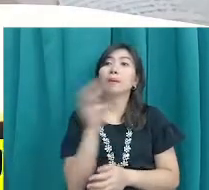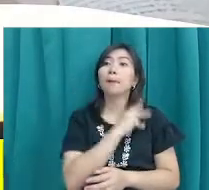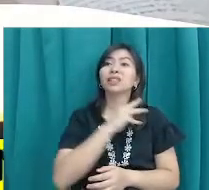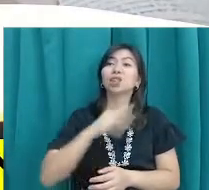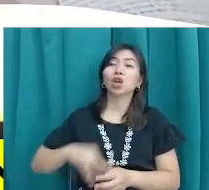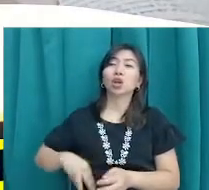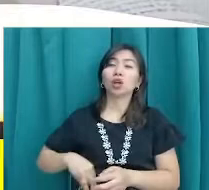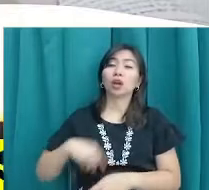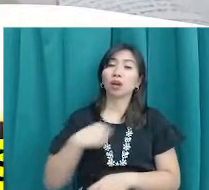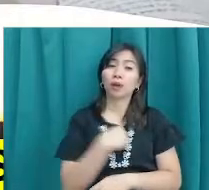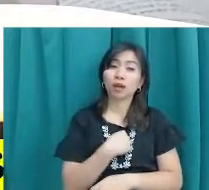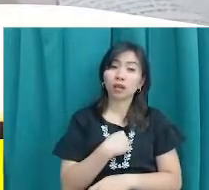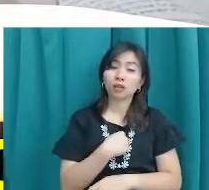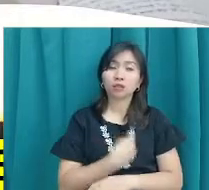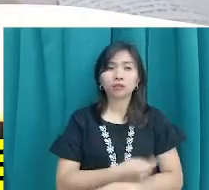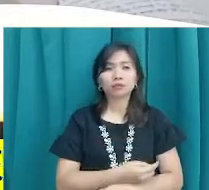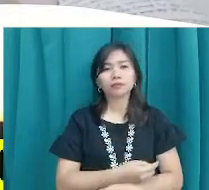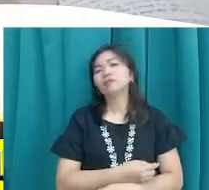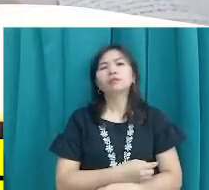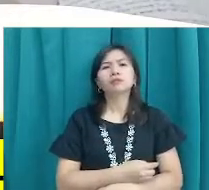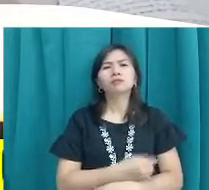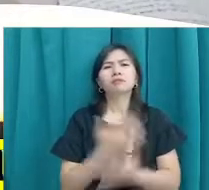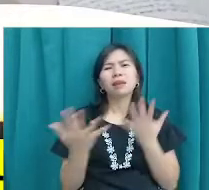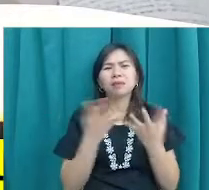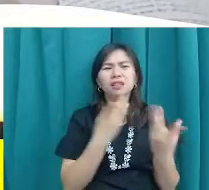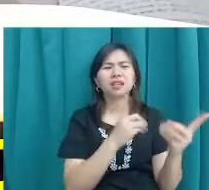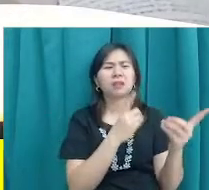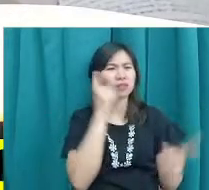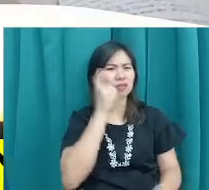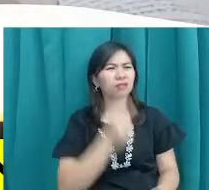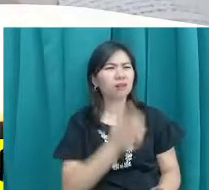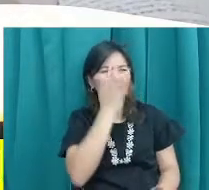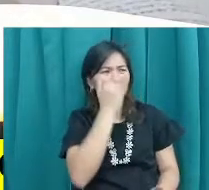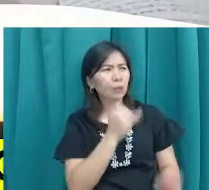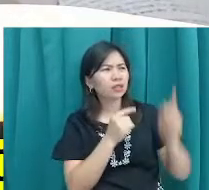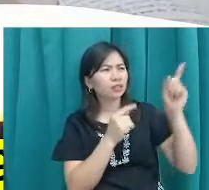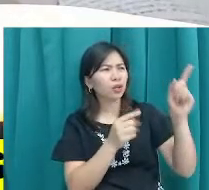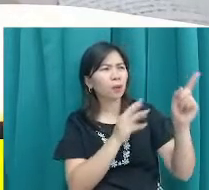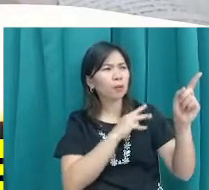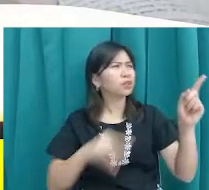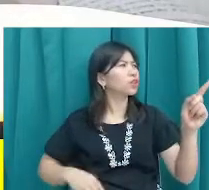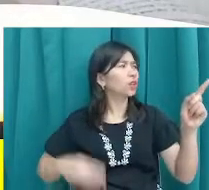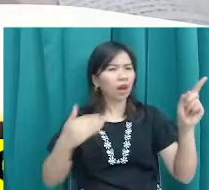Master. Bakit Lord sa atin, Master sa... Close kami. Ganyan kami ni Lord, no?